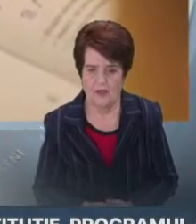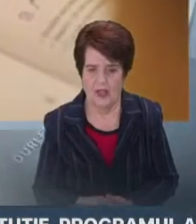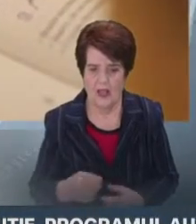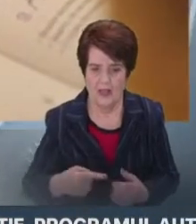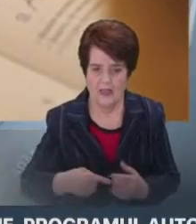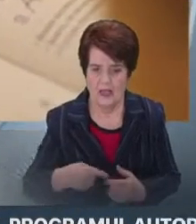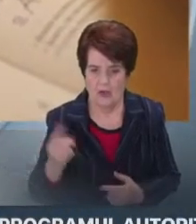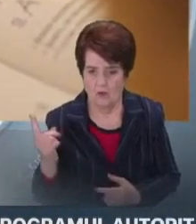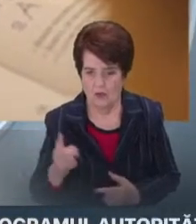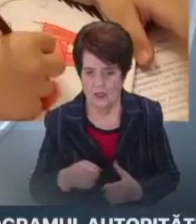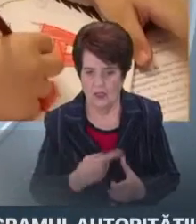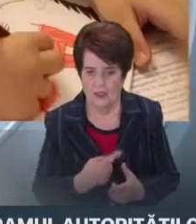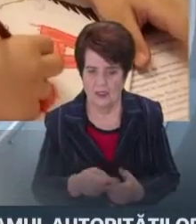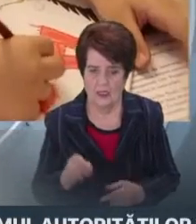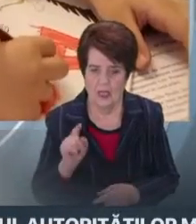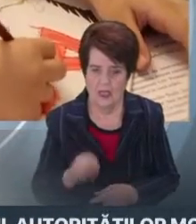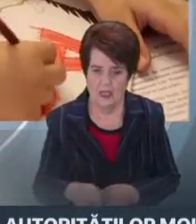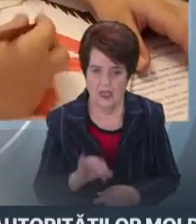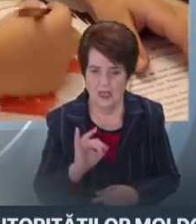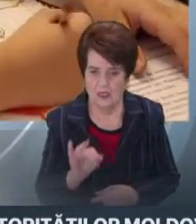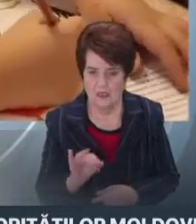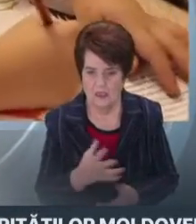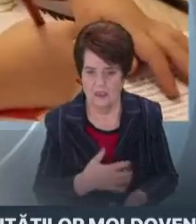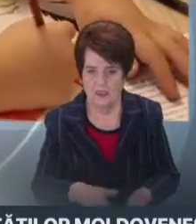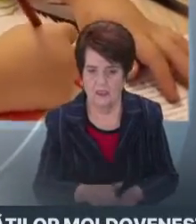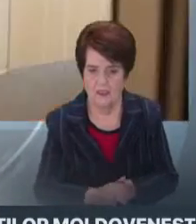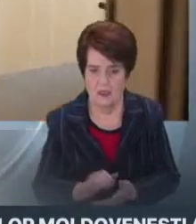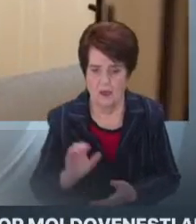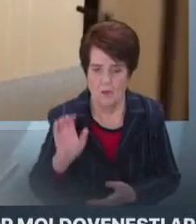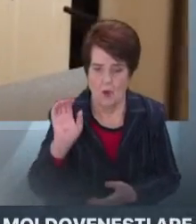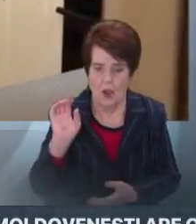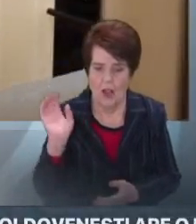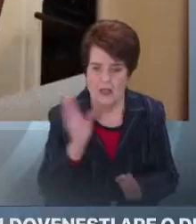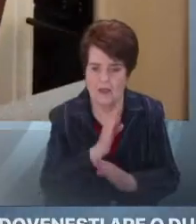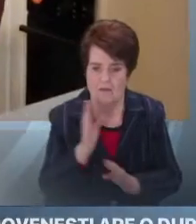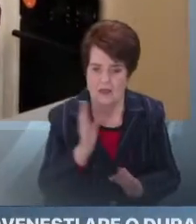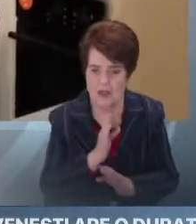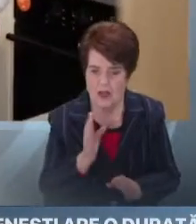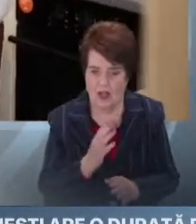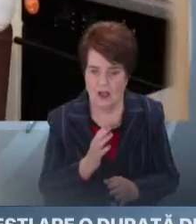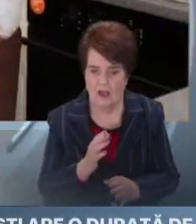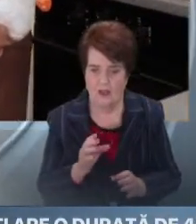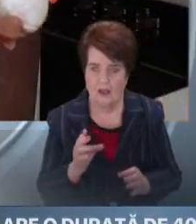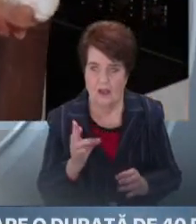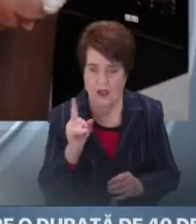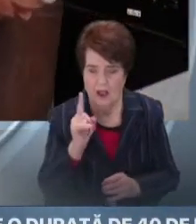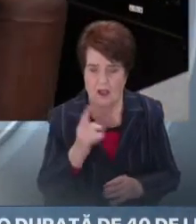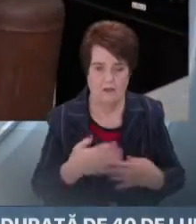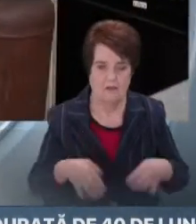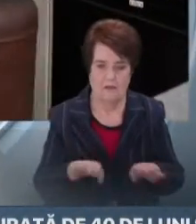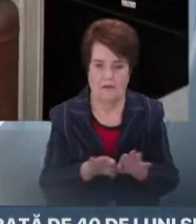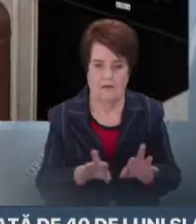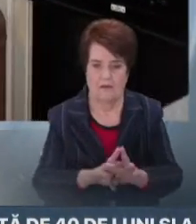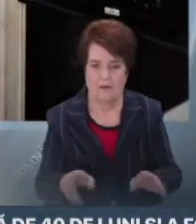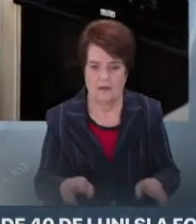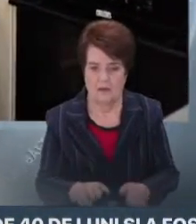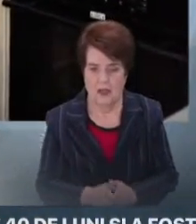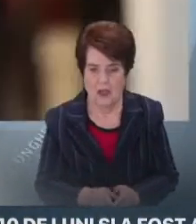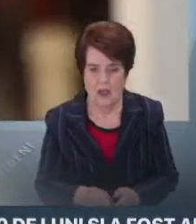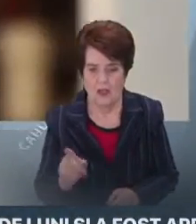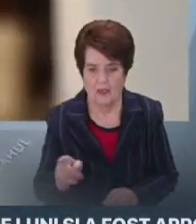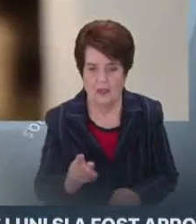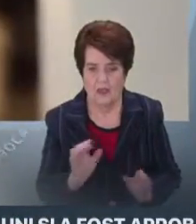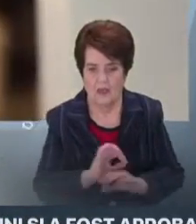deconectând sau închizând chiar și sistemul de ventilare, pentru că sistemul de ventilare climatizează cumva